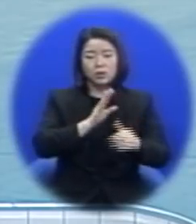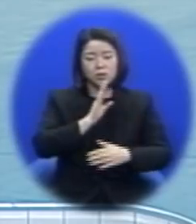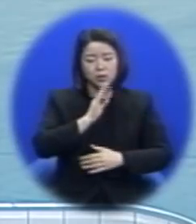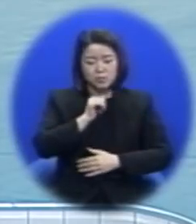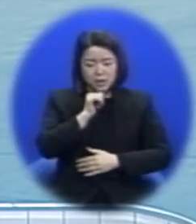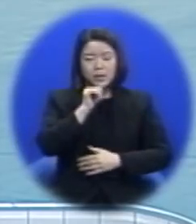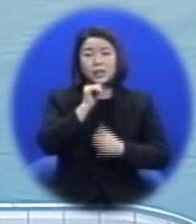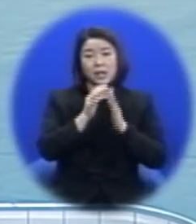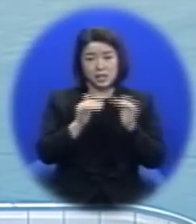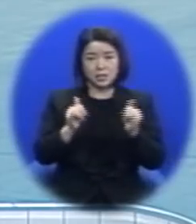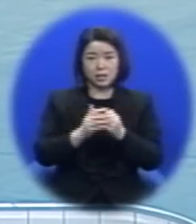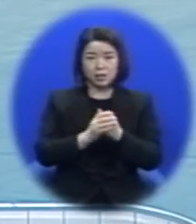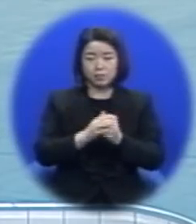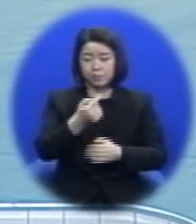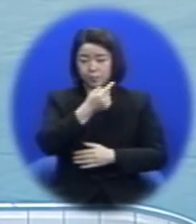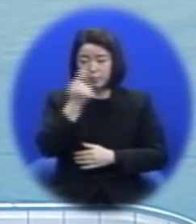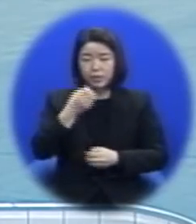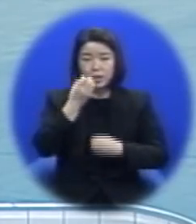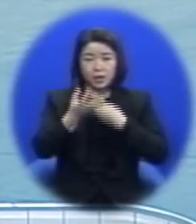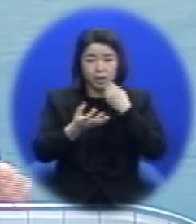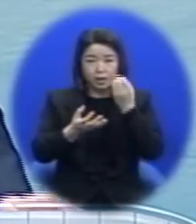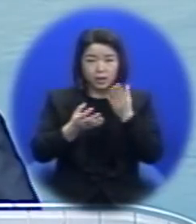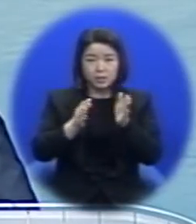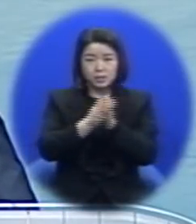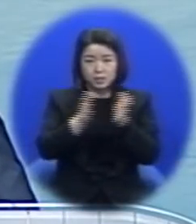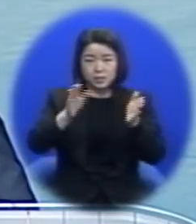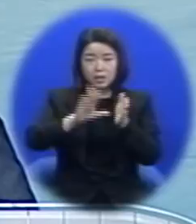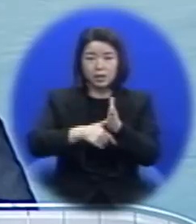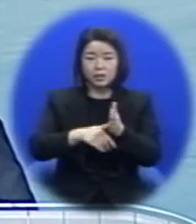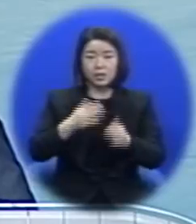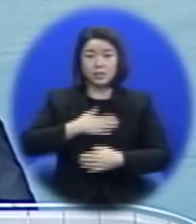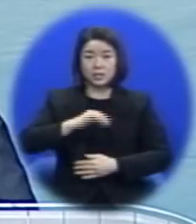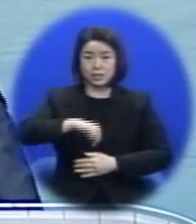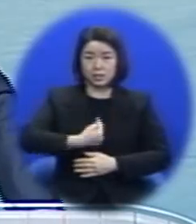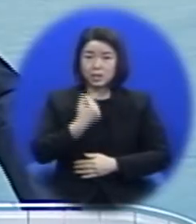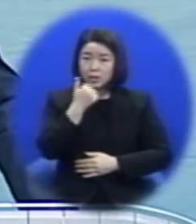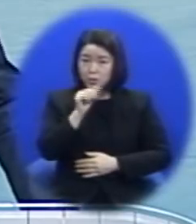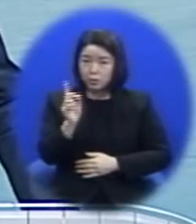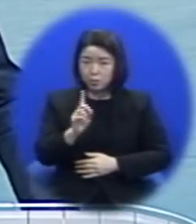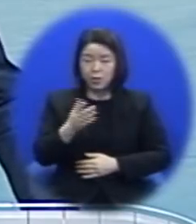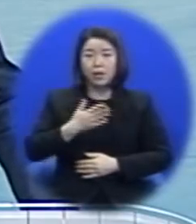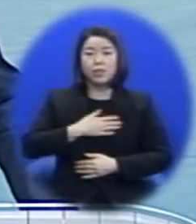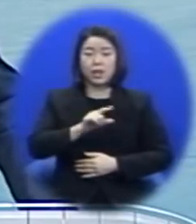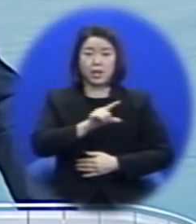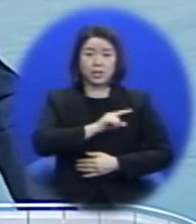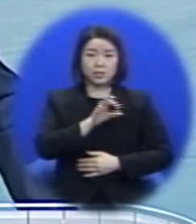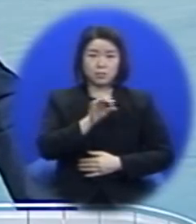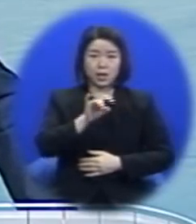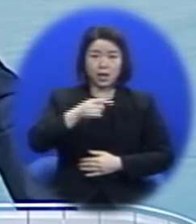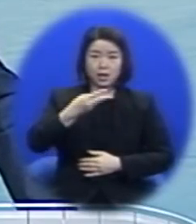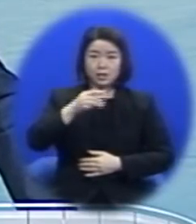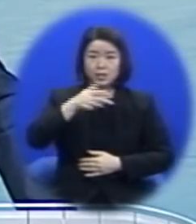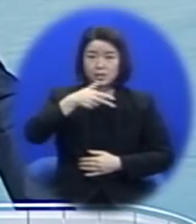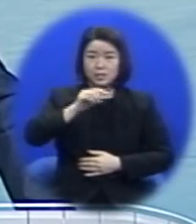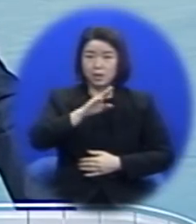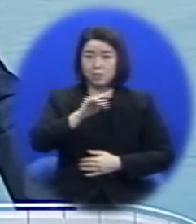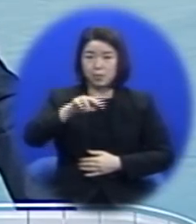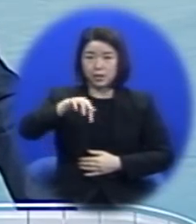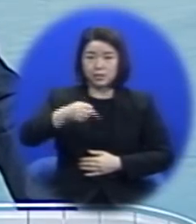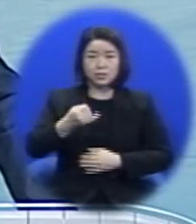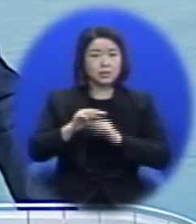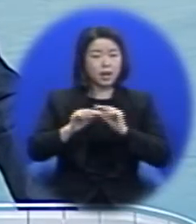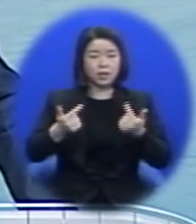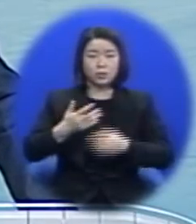근데 그가 간증을 시작하면서 자기소개를 이렇게 하셨답니다. 내 이름은 엘리자베스가 아닙니다. 내